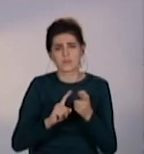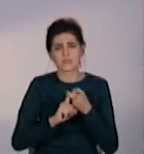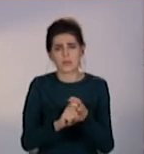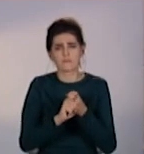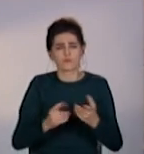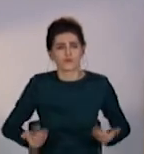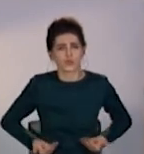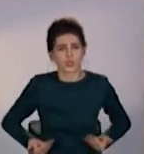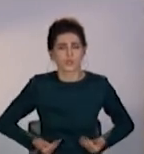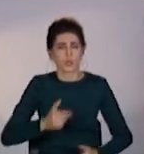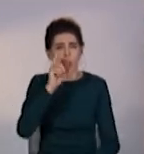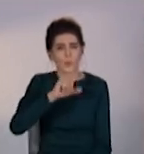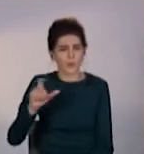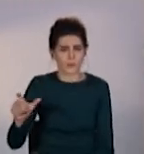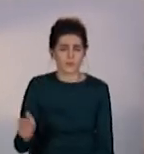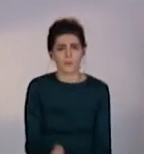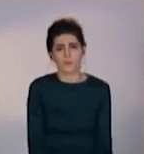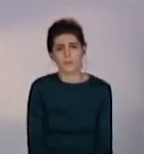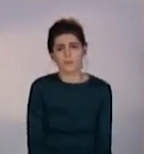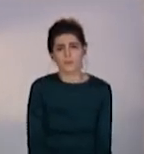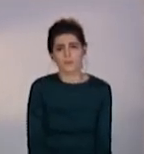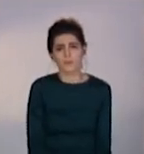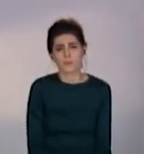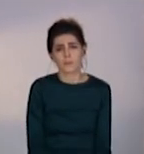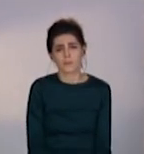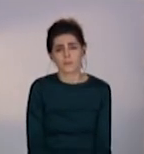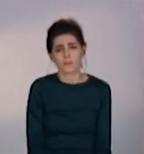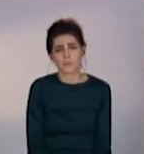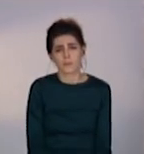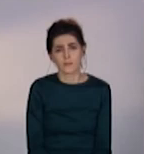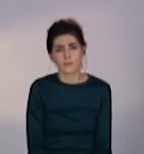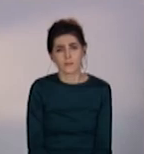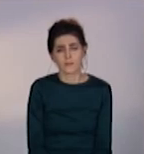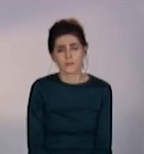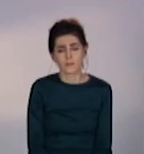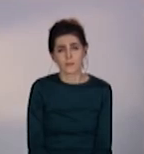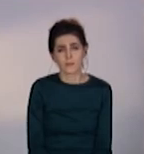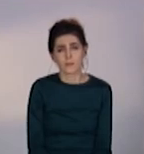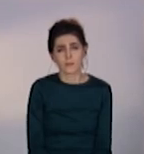людини. Юлія Покідіна, Ростислав Сисоєв, Володимир Конопля для телеканалу «Донбас».